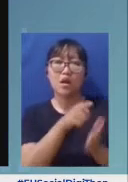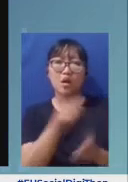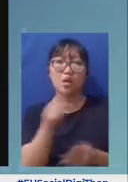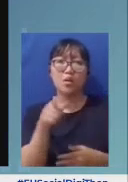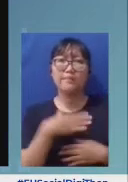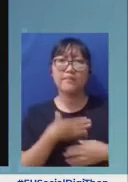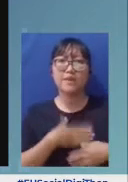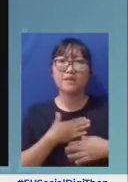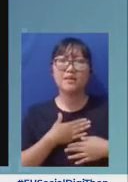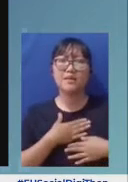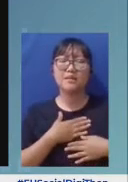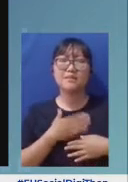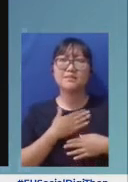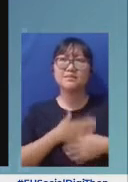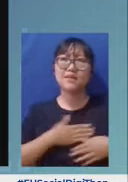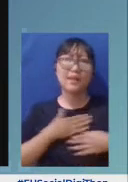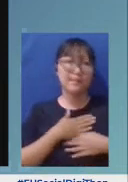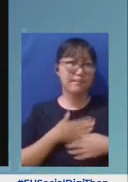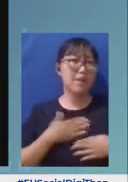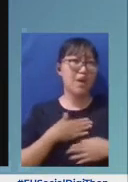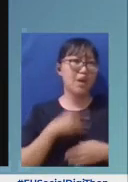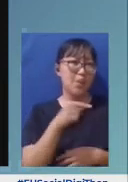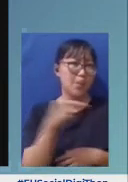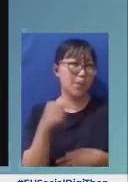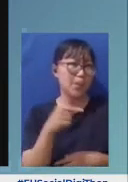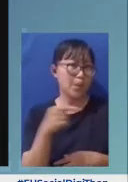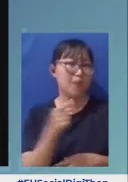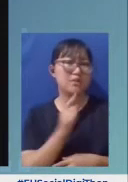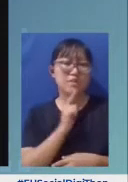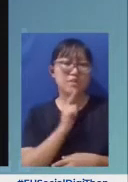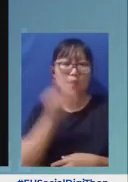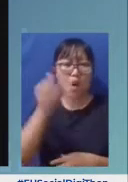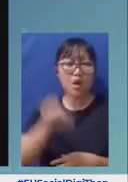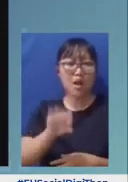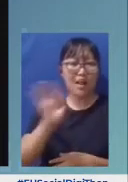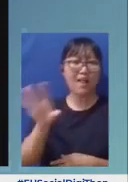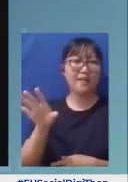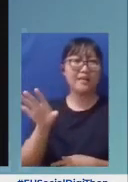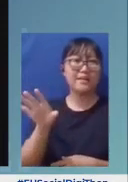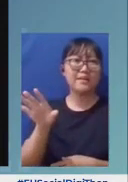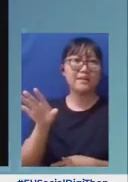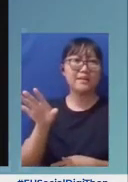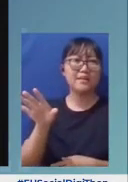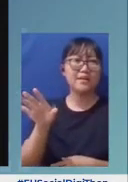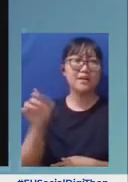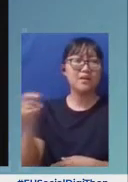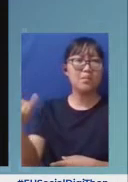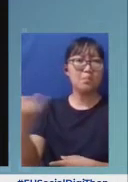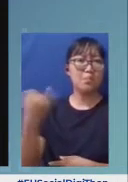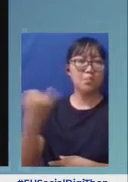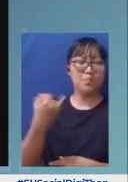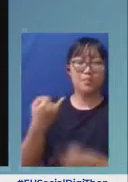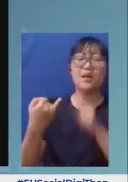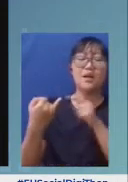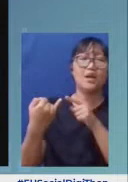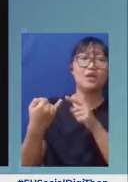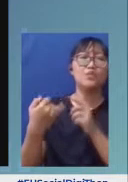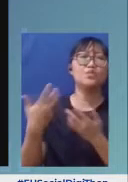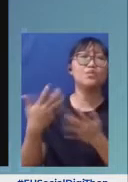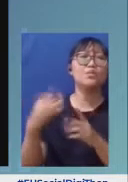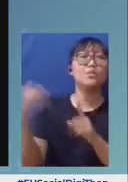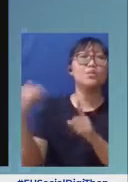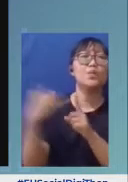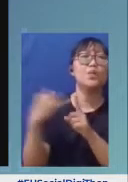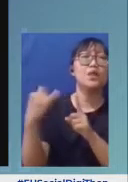ya karena perbuatan orang lain, maka itu adalah sudah bullying. Yang satu